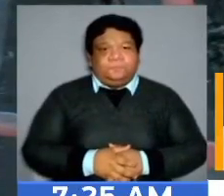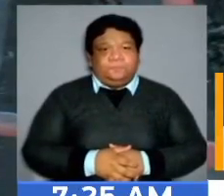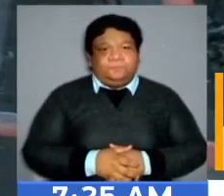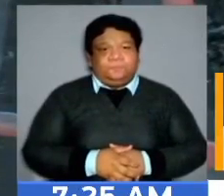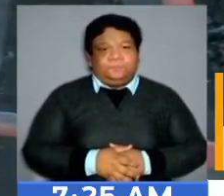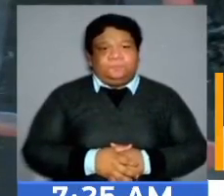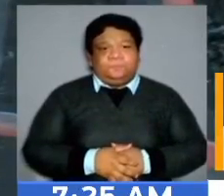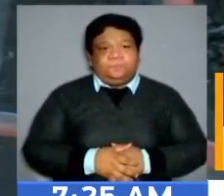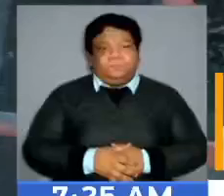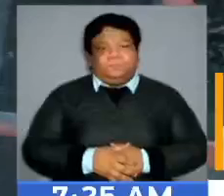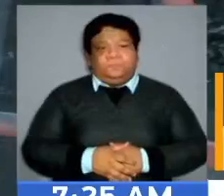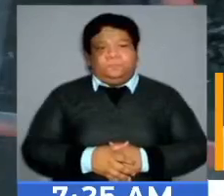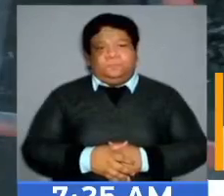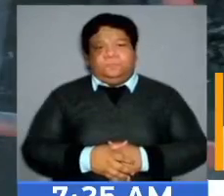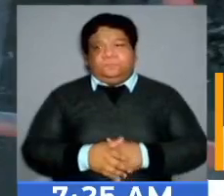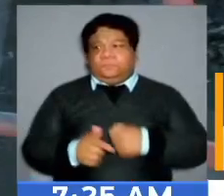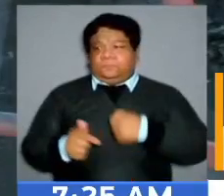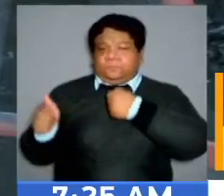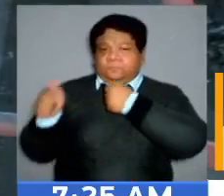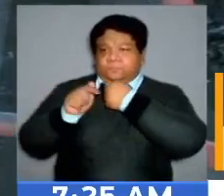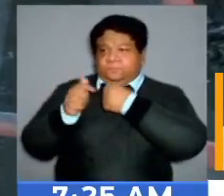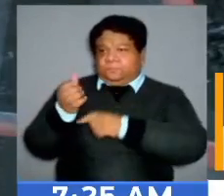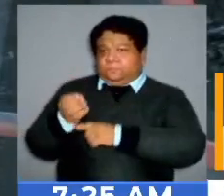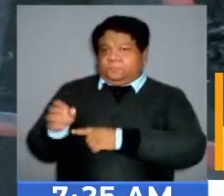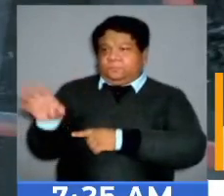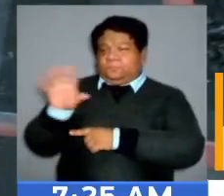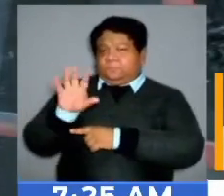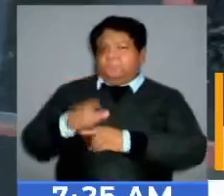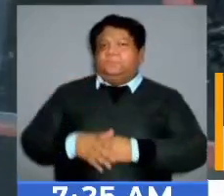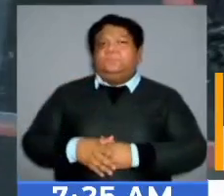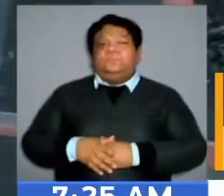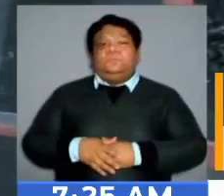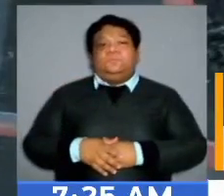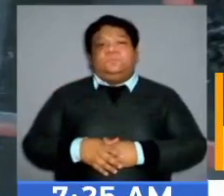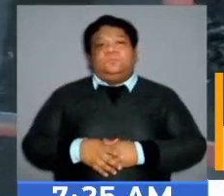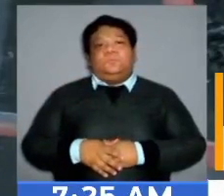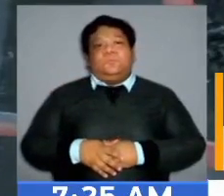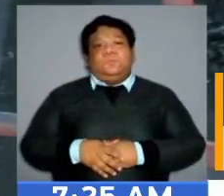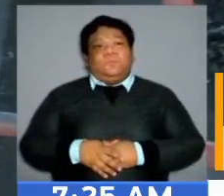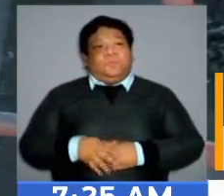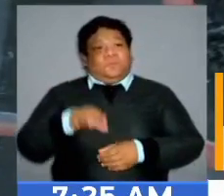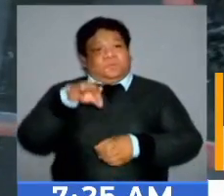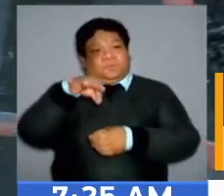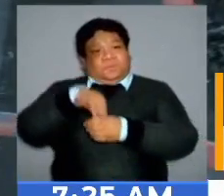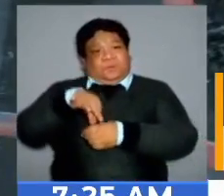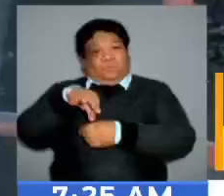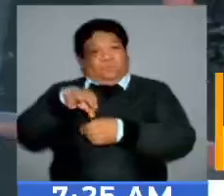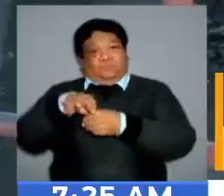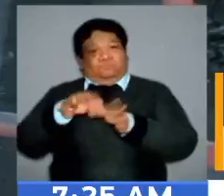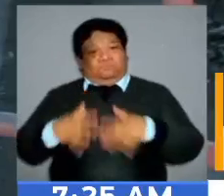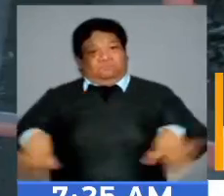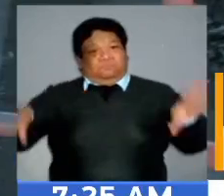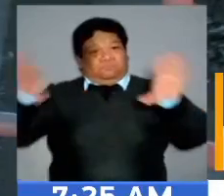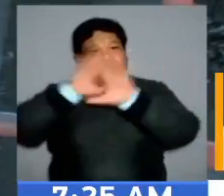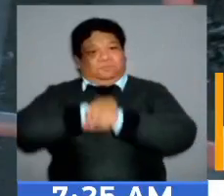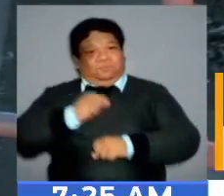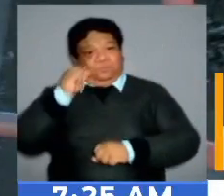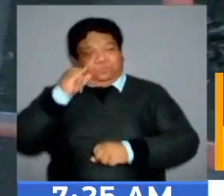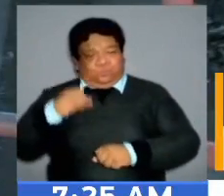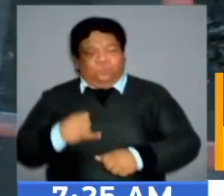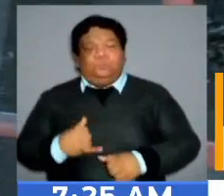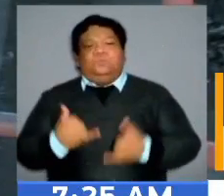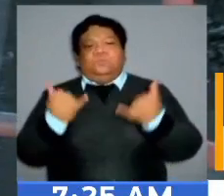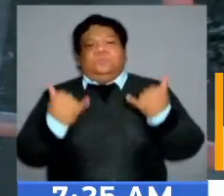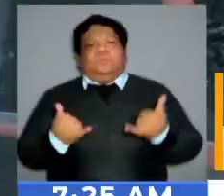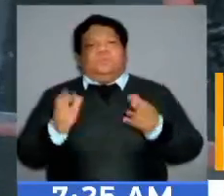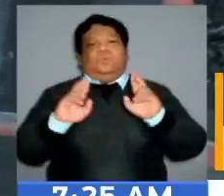May buntag kanimo, Maris. Dahil tapos na ang barangay at sangguni ang kabataan elections, kaya pinaghahandaan naman ngayon ng mga polis at